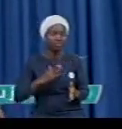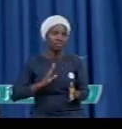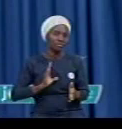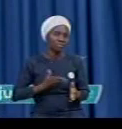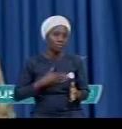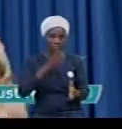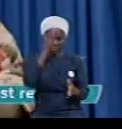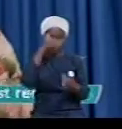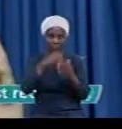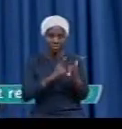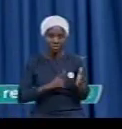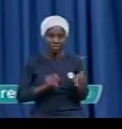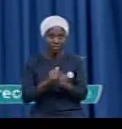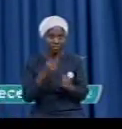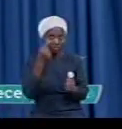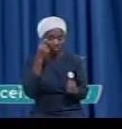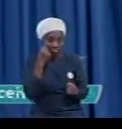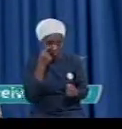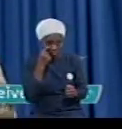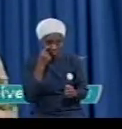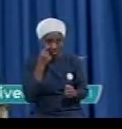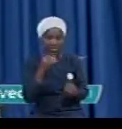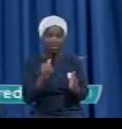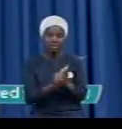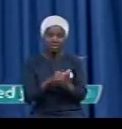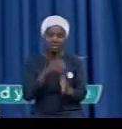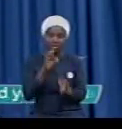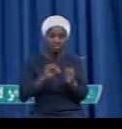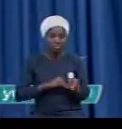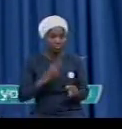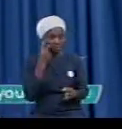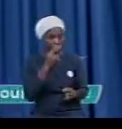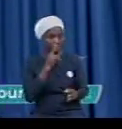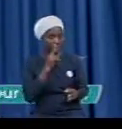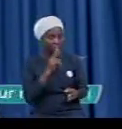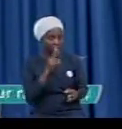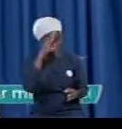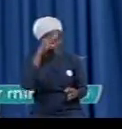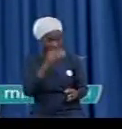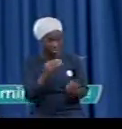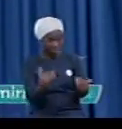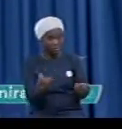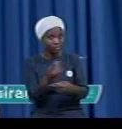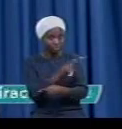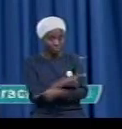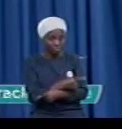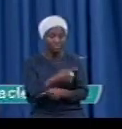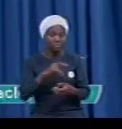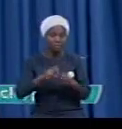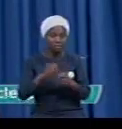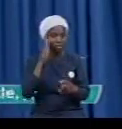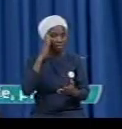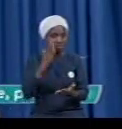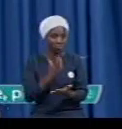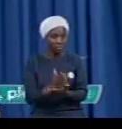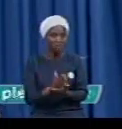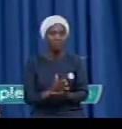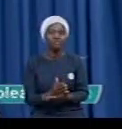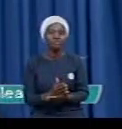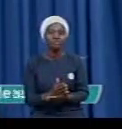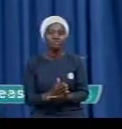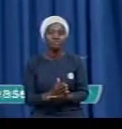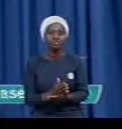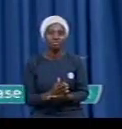sugbon riri ti ma ri won leleyi ope de bayin dodo ninu aye mi lati bi odun mefa ni mo ti ra orthopedic bed ti